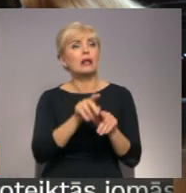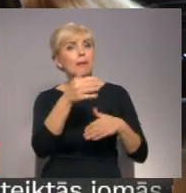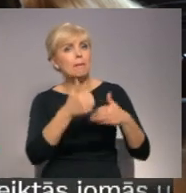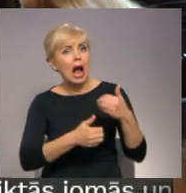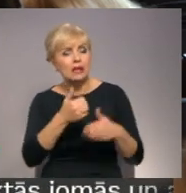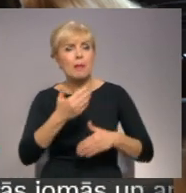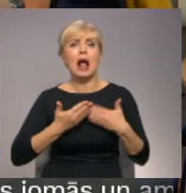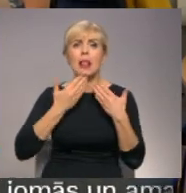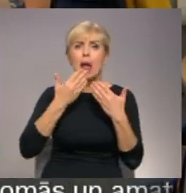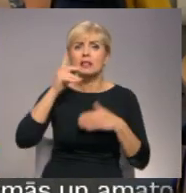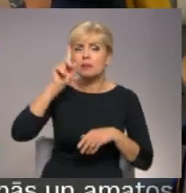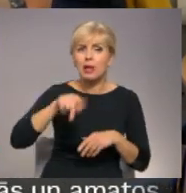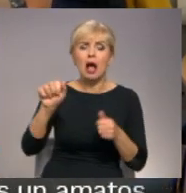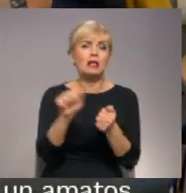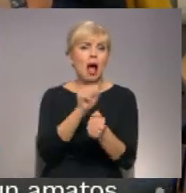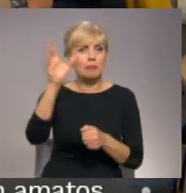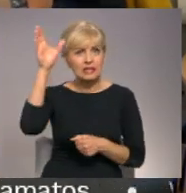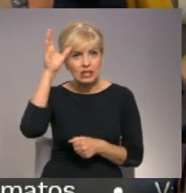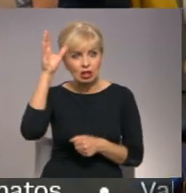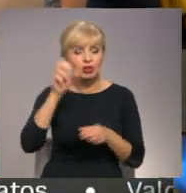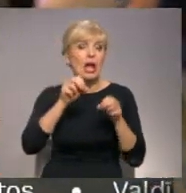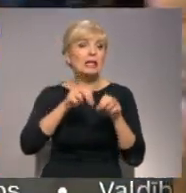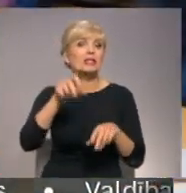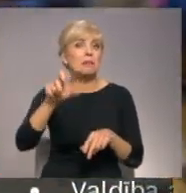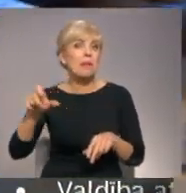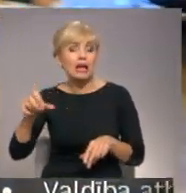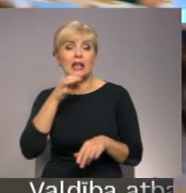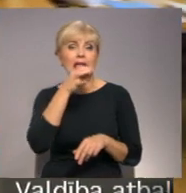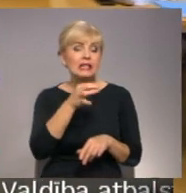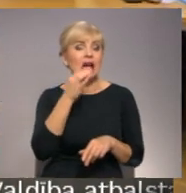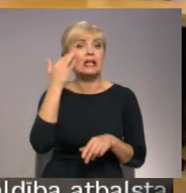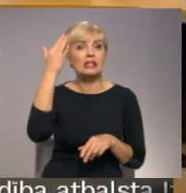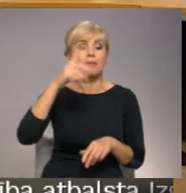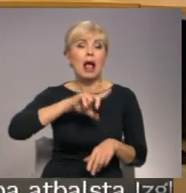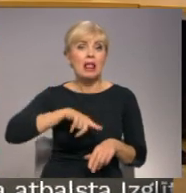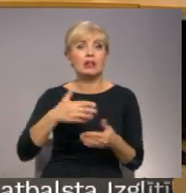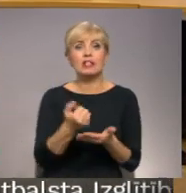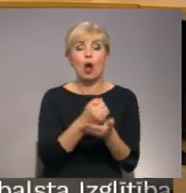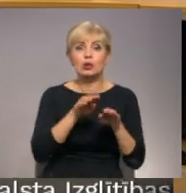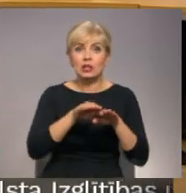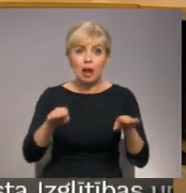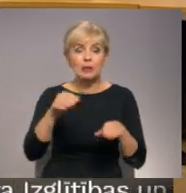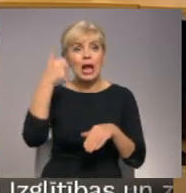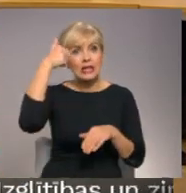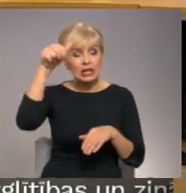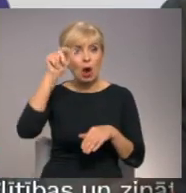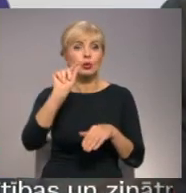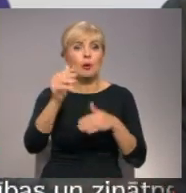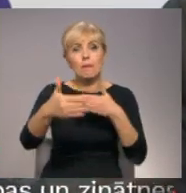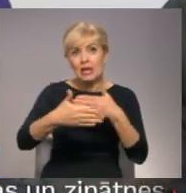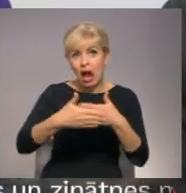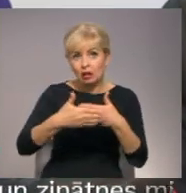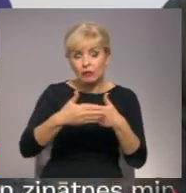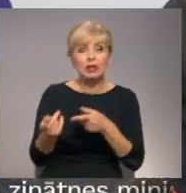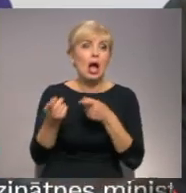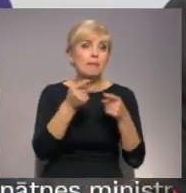gan lasītprasmē, gan dabas zinībās. Speciālisti izsaka cerību, ka Latvijas sasniegumu līmenī Igaunijai varētu pietuvoties pārējot